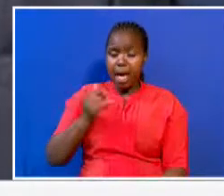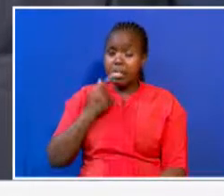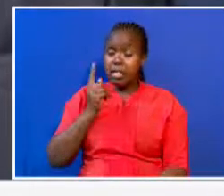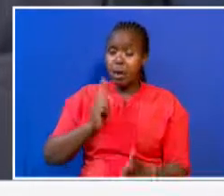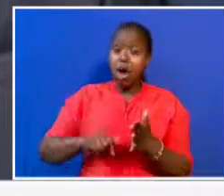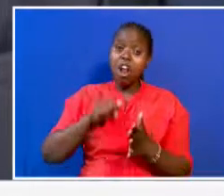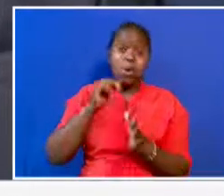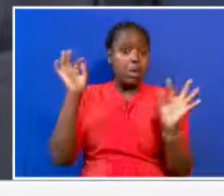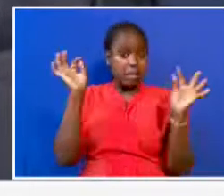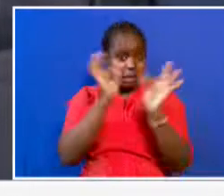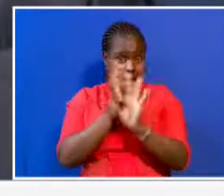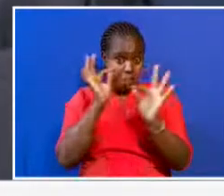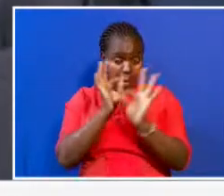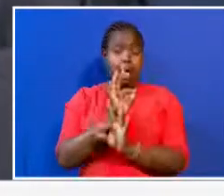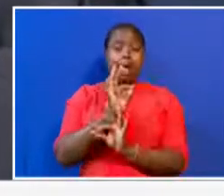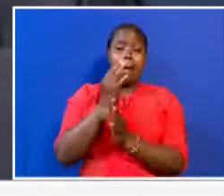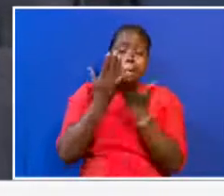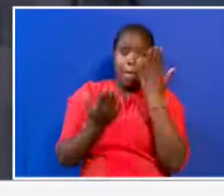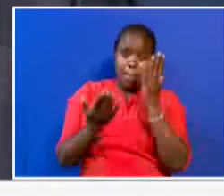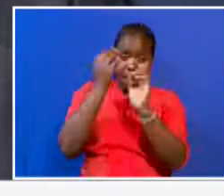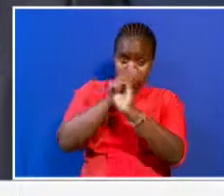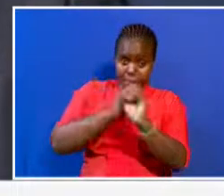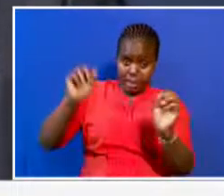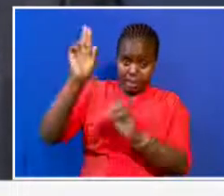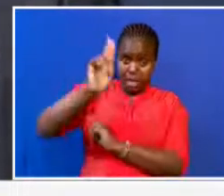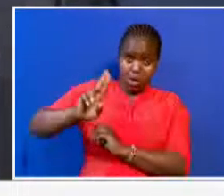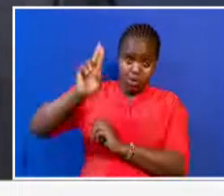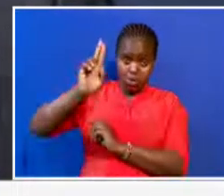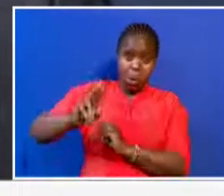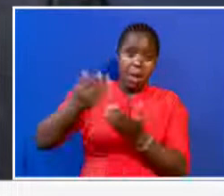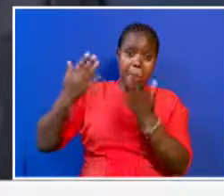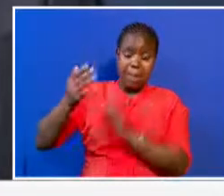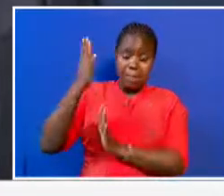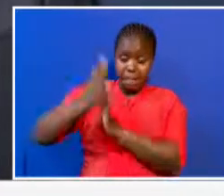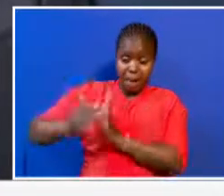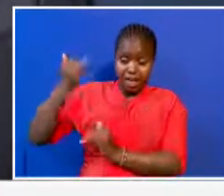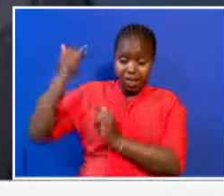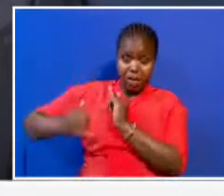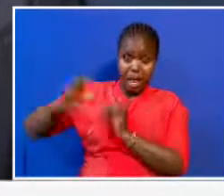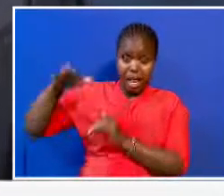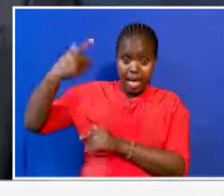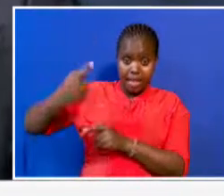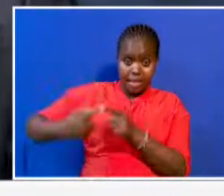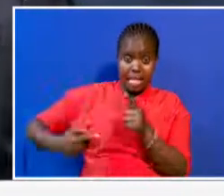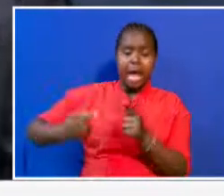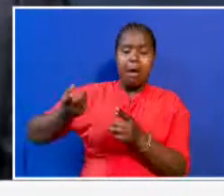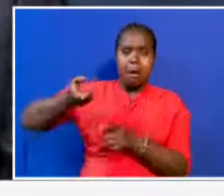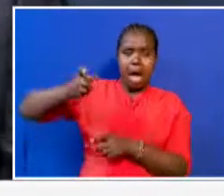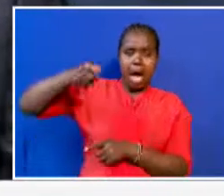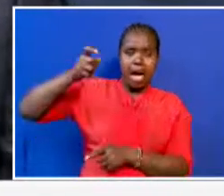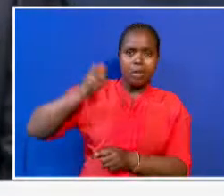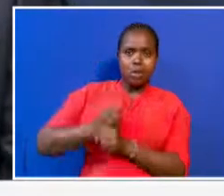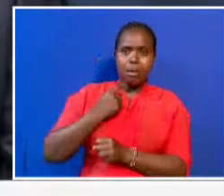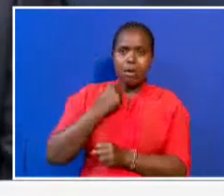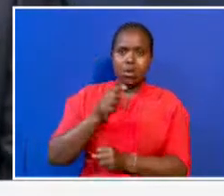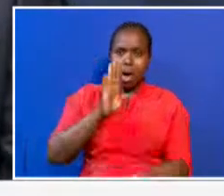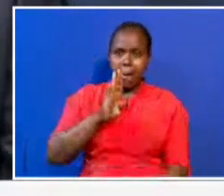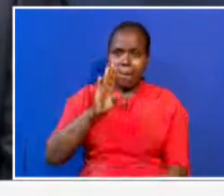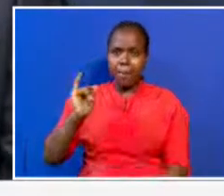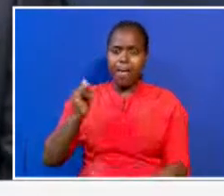si ajabu kwamba muhula wa Rais Uhuru Kenyatta unaofaa kukamilika mwaka ujao utaongezewa ili kuhakikisha